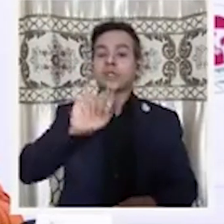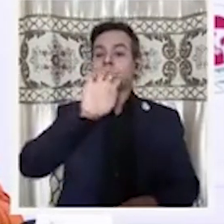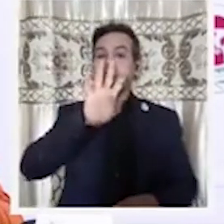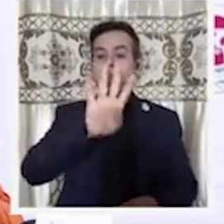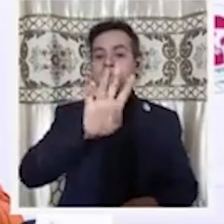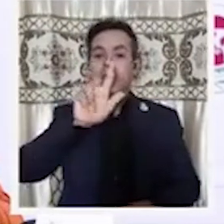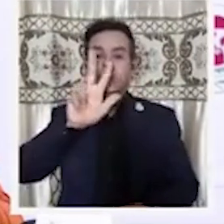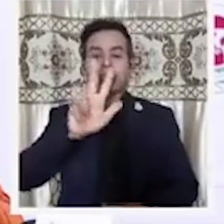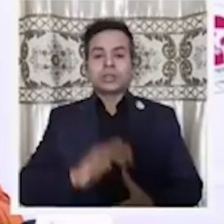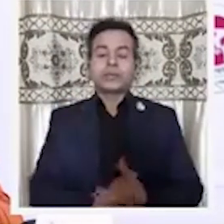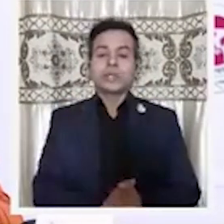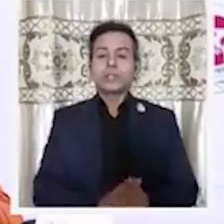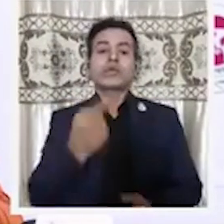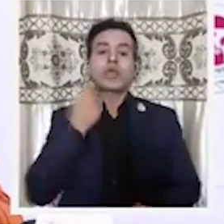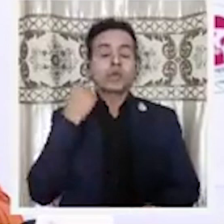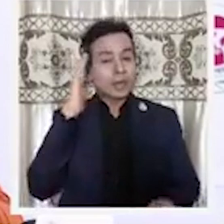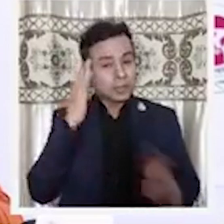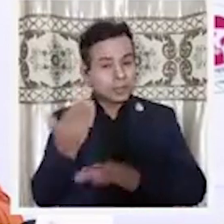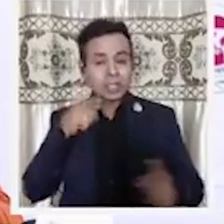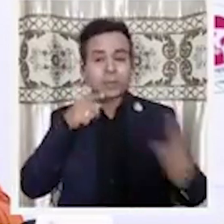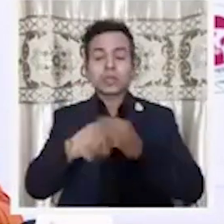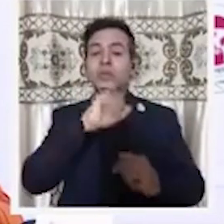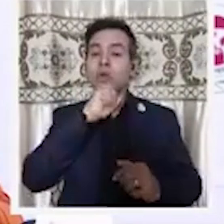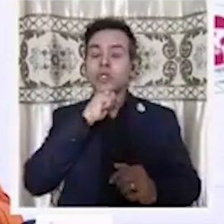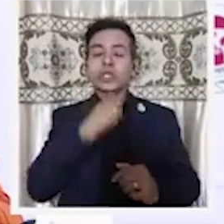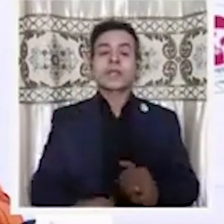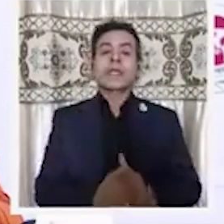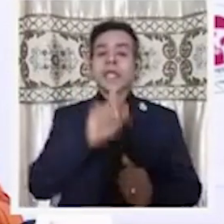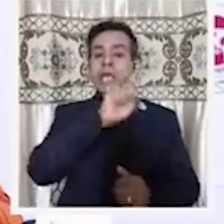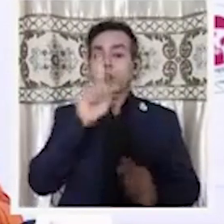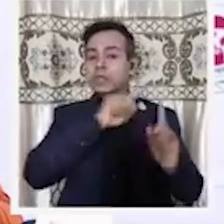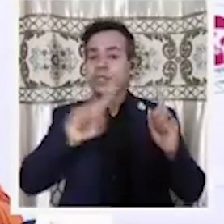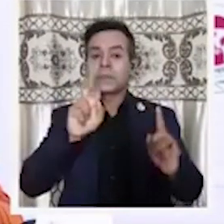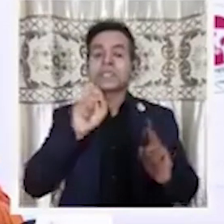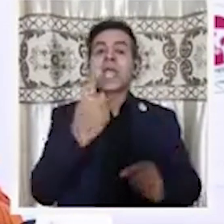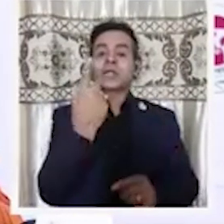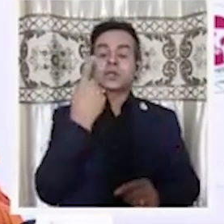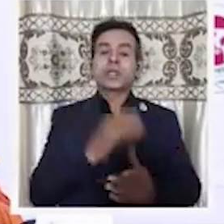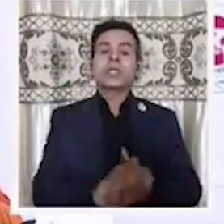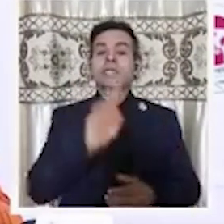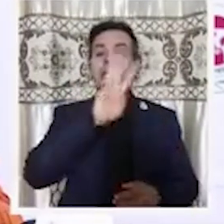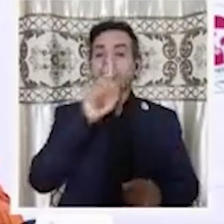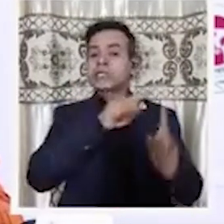এ পর্যন্ত পুরুষ মৃত্যুবরণ করেছেন 1,703 জন এবং নারী 448 জন।